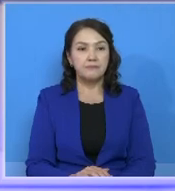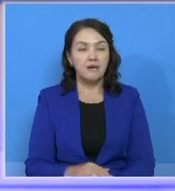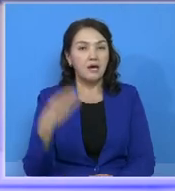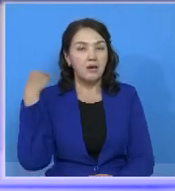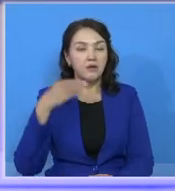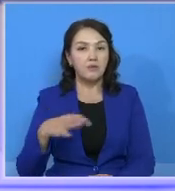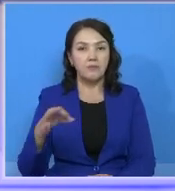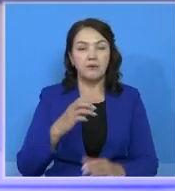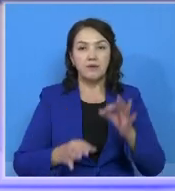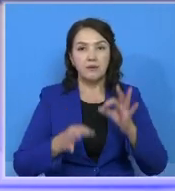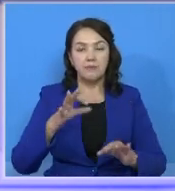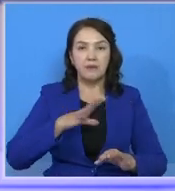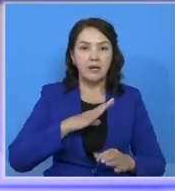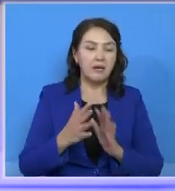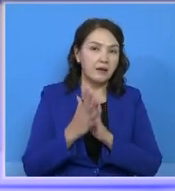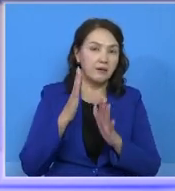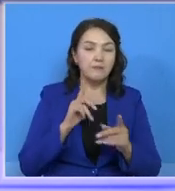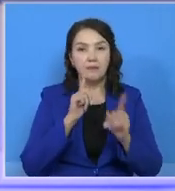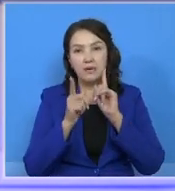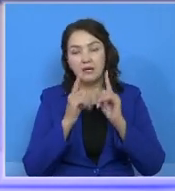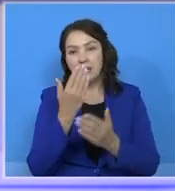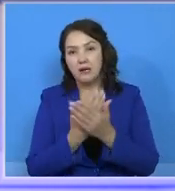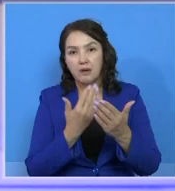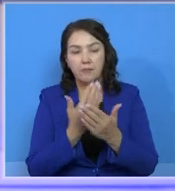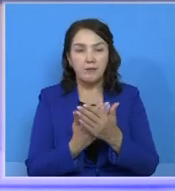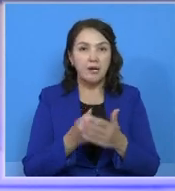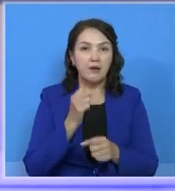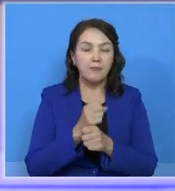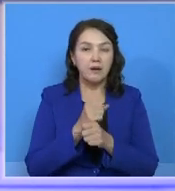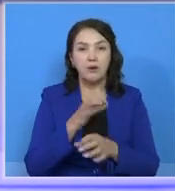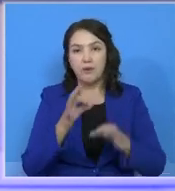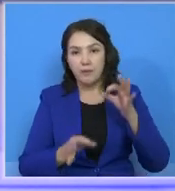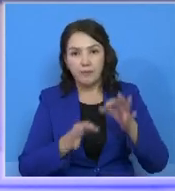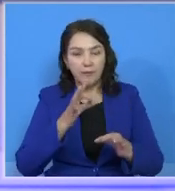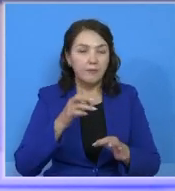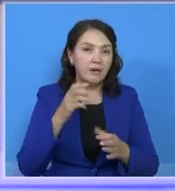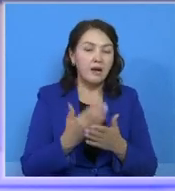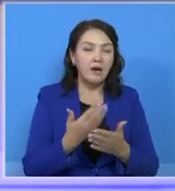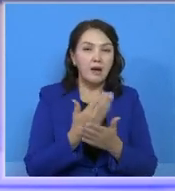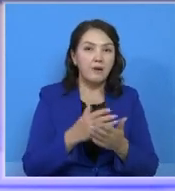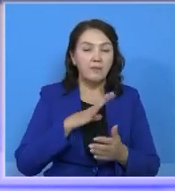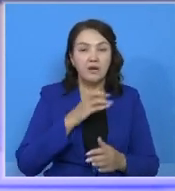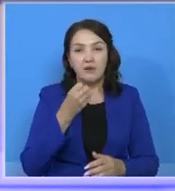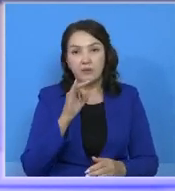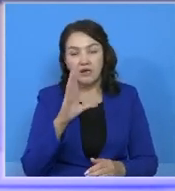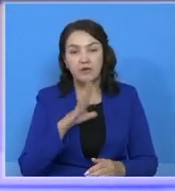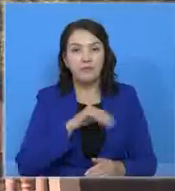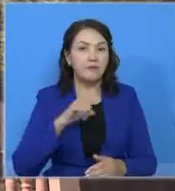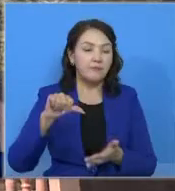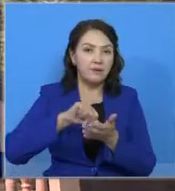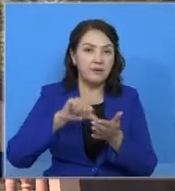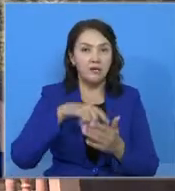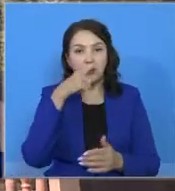В Актюбинском областном суде состоялось очередное заседание Совета по взаимодействию с судами. Председатель Совета Балтабай Сабыров в своем